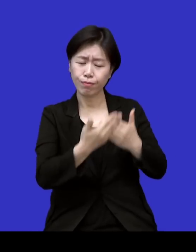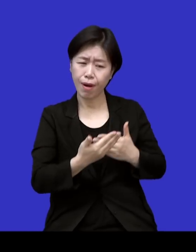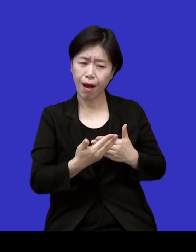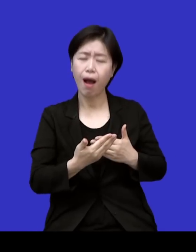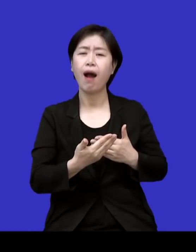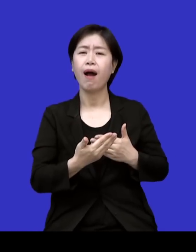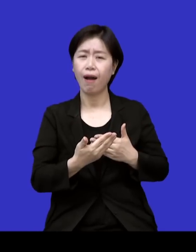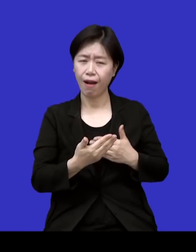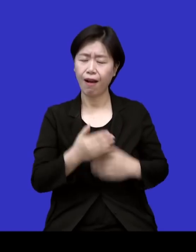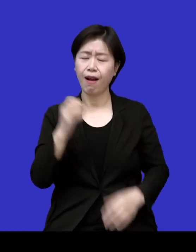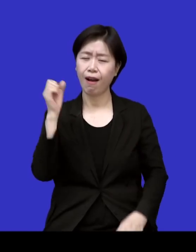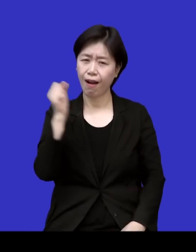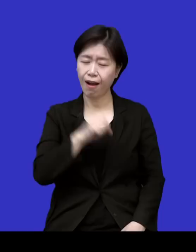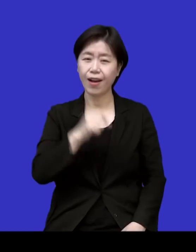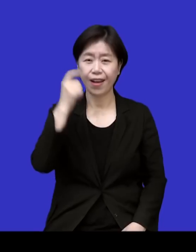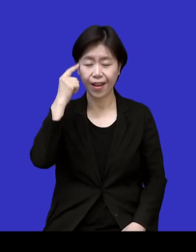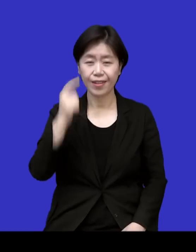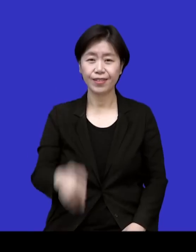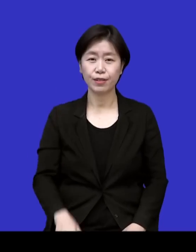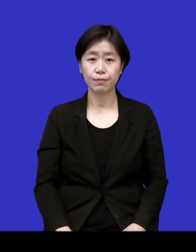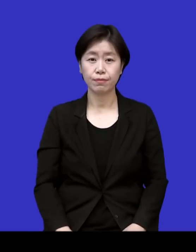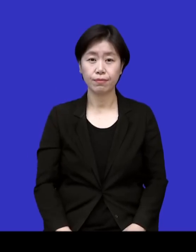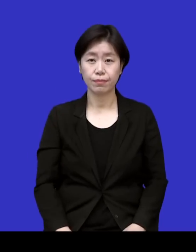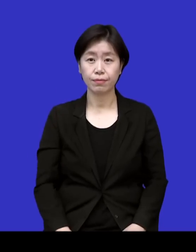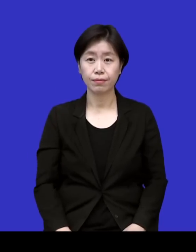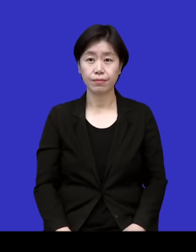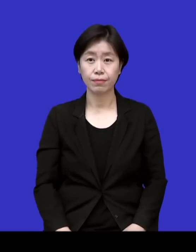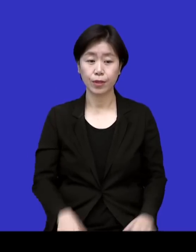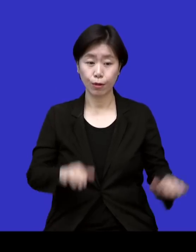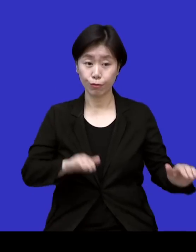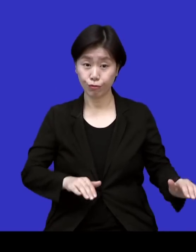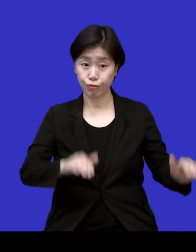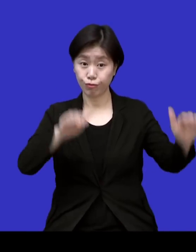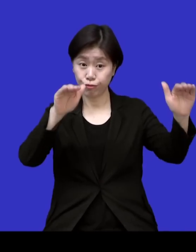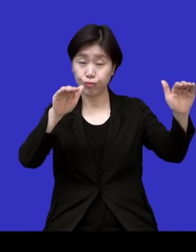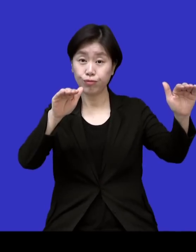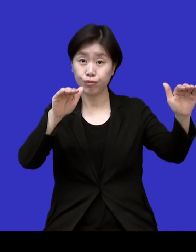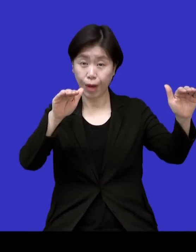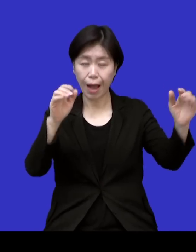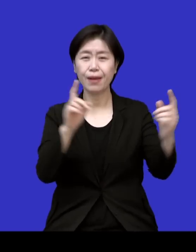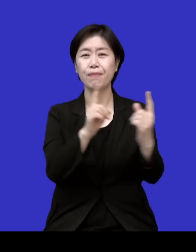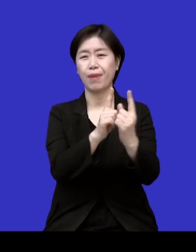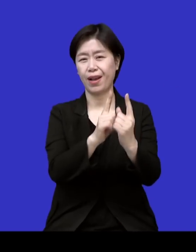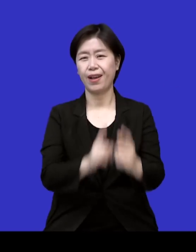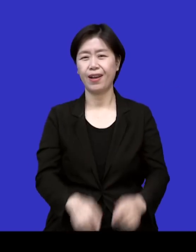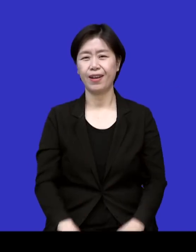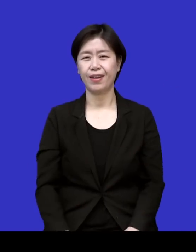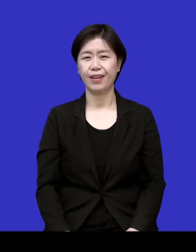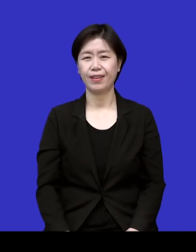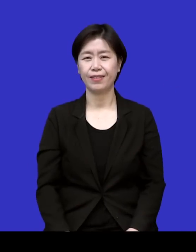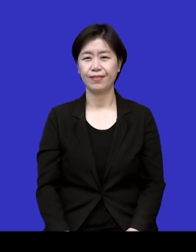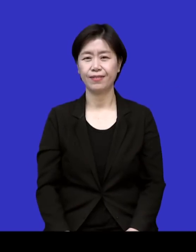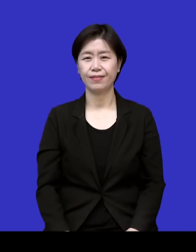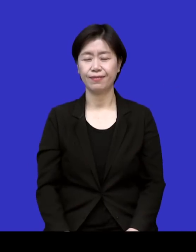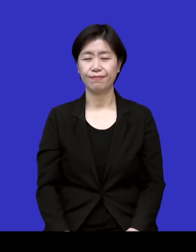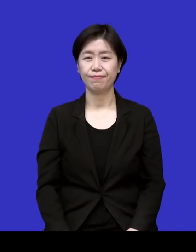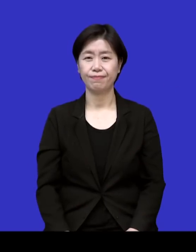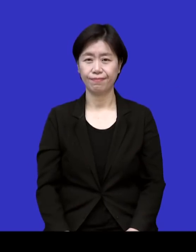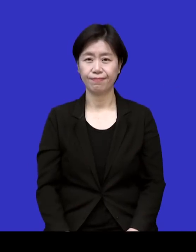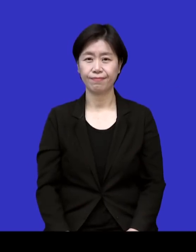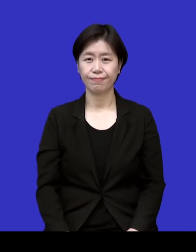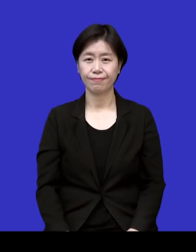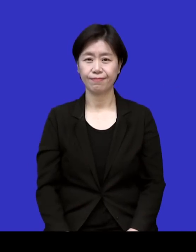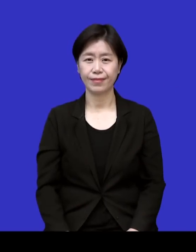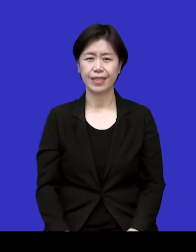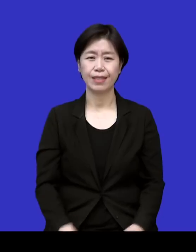느껴졌어요. 어머나. 그러니까 커서 다시 만나겠는데 알고 보니까 그 친구였던 거죠? 커서 다시 만났는데 네. 그때부터 이제 계속 저를